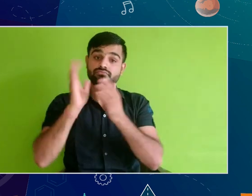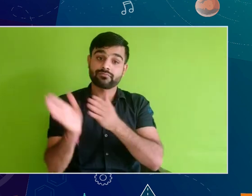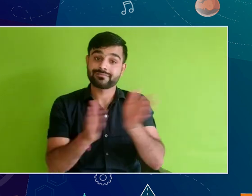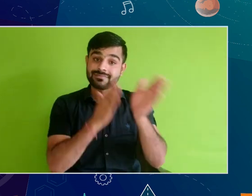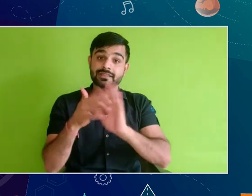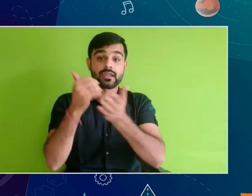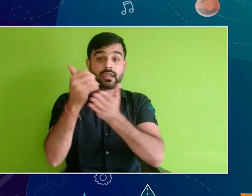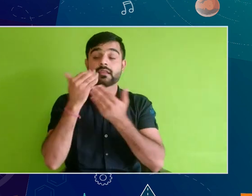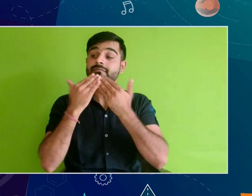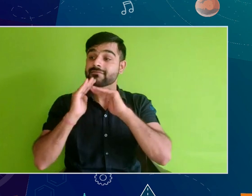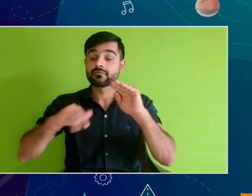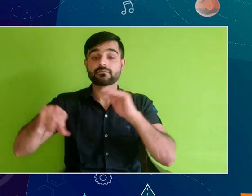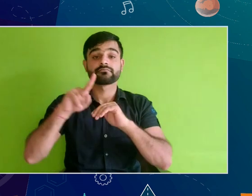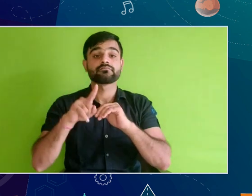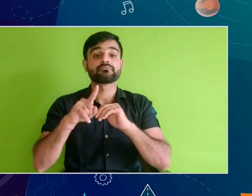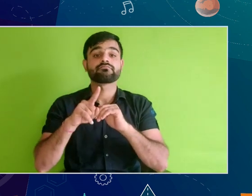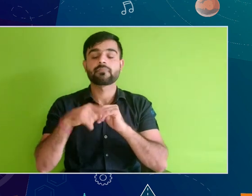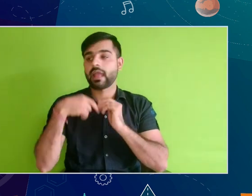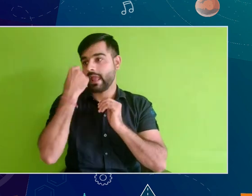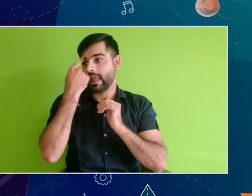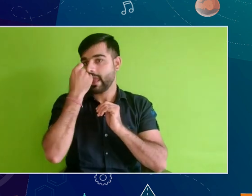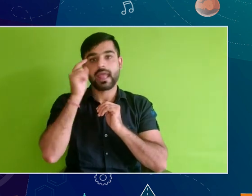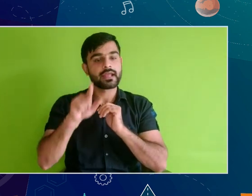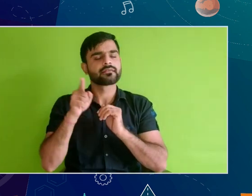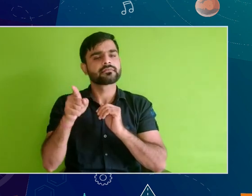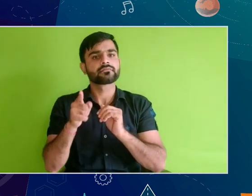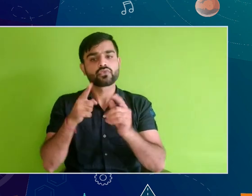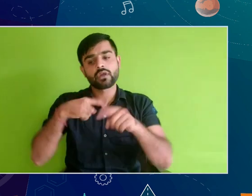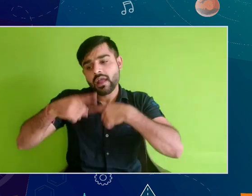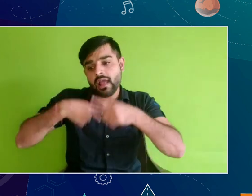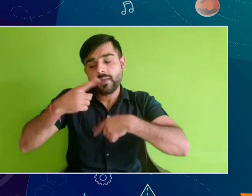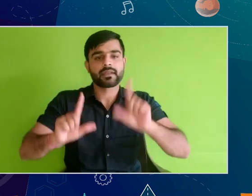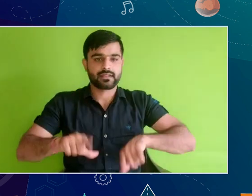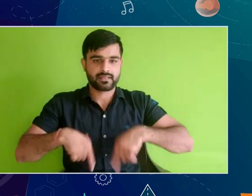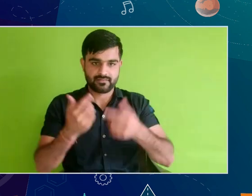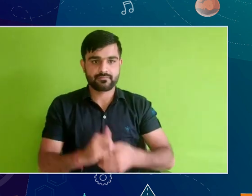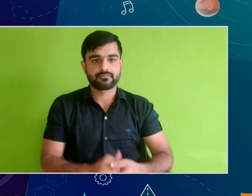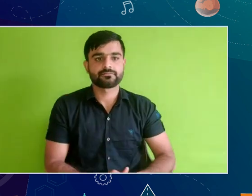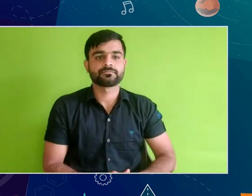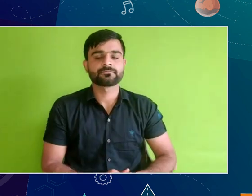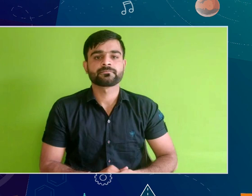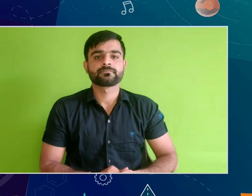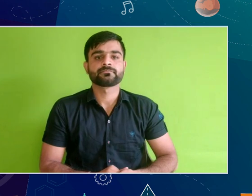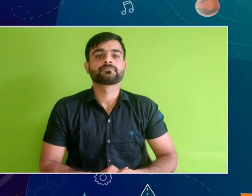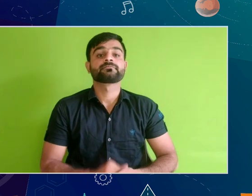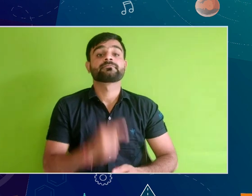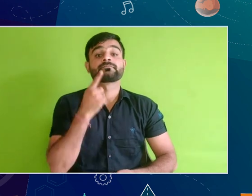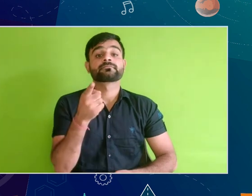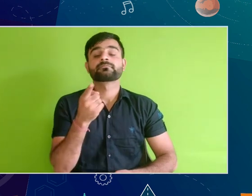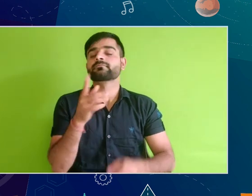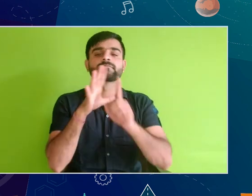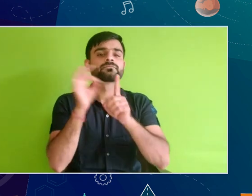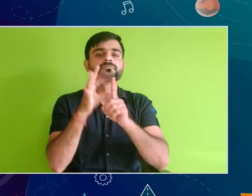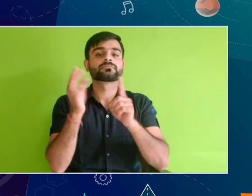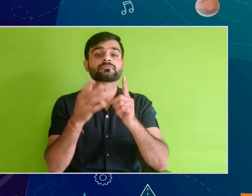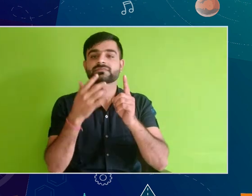चाइल्ड इन अंडरस्टैंडिंग डे टू डे रूटीन एज वेल। तो उन्होंने क्या करा कि चटनी